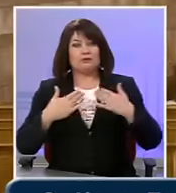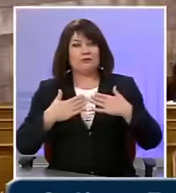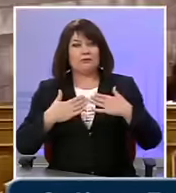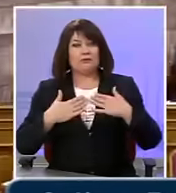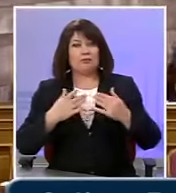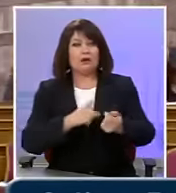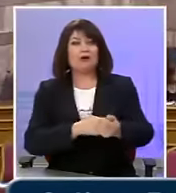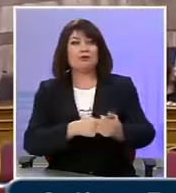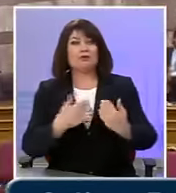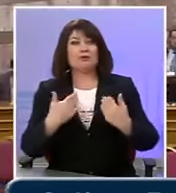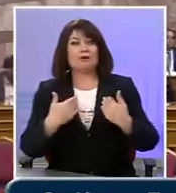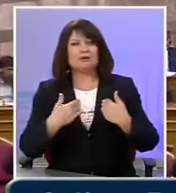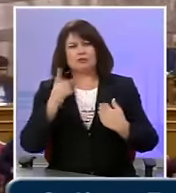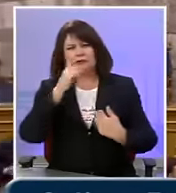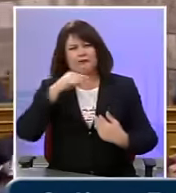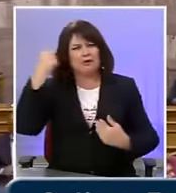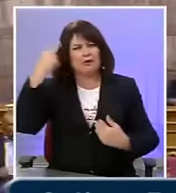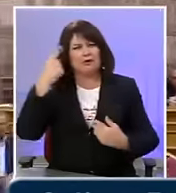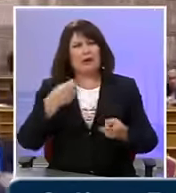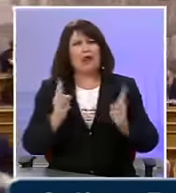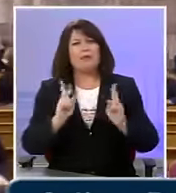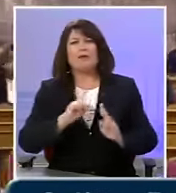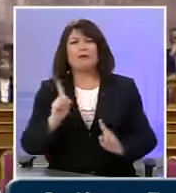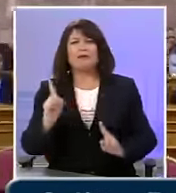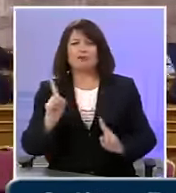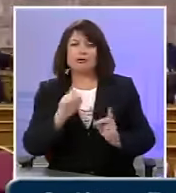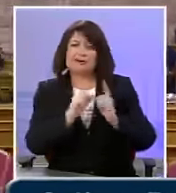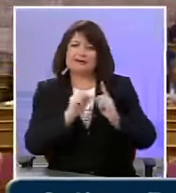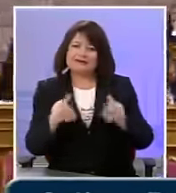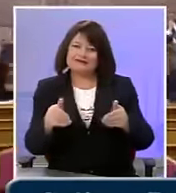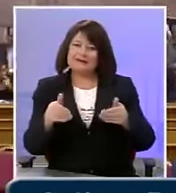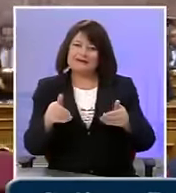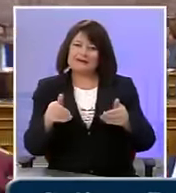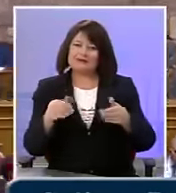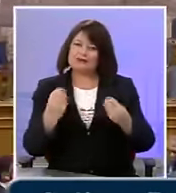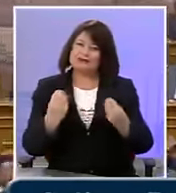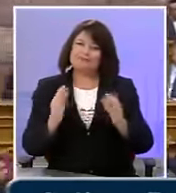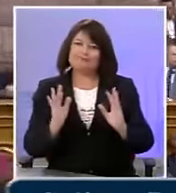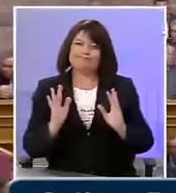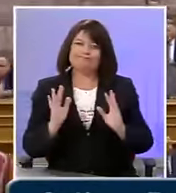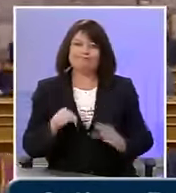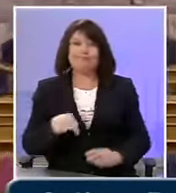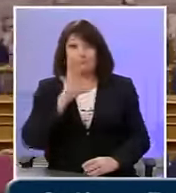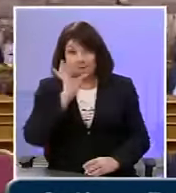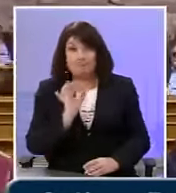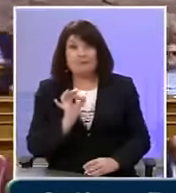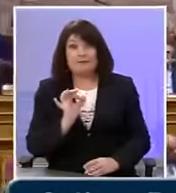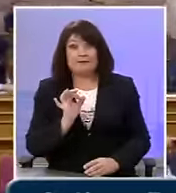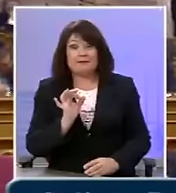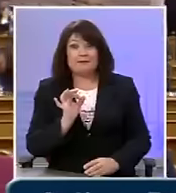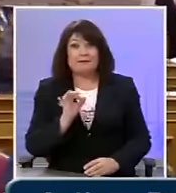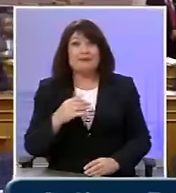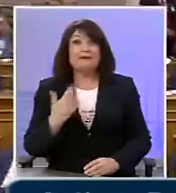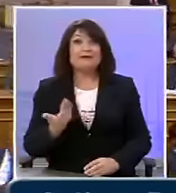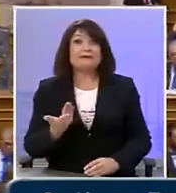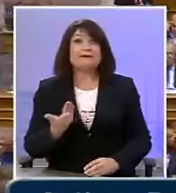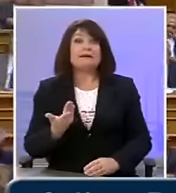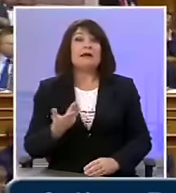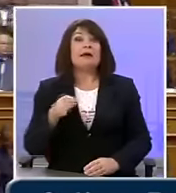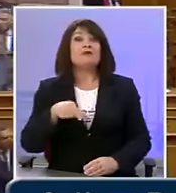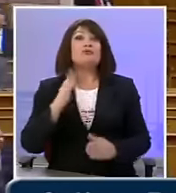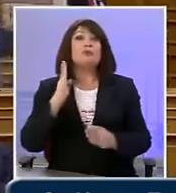έχετε ψευδεστήσεις. Στηρίξατε μια συμβιβαστική λύση, που είναι ουσιαστικά αυτό που θεμελιώδει